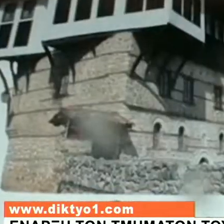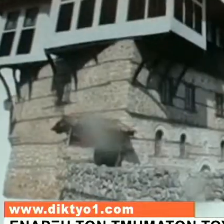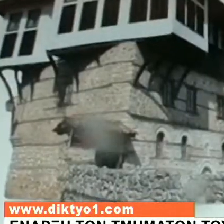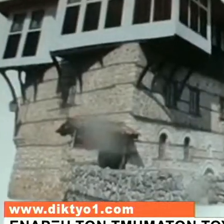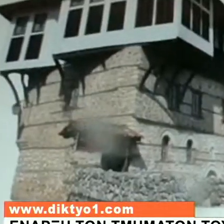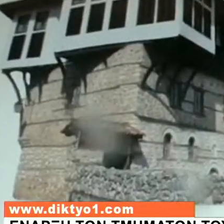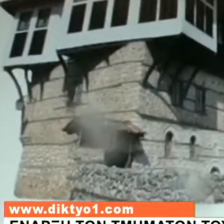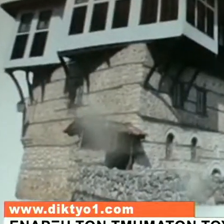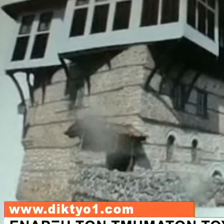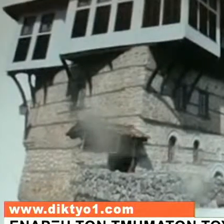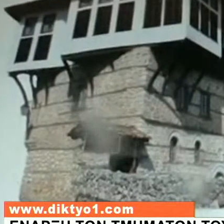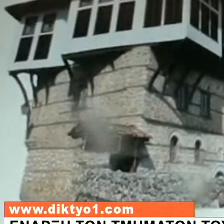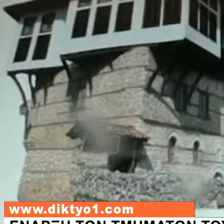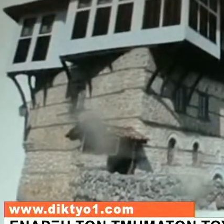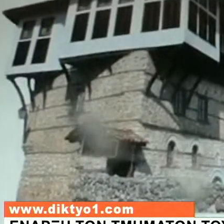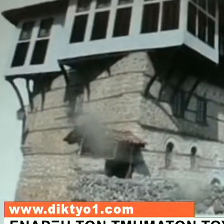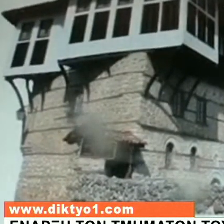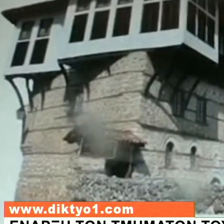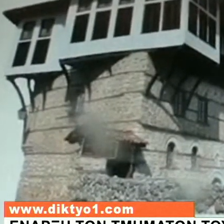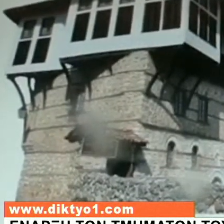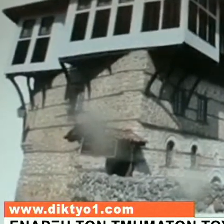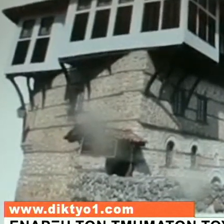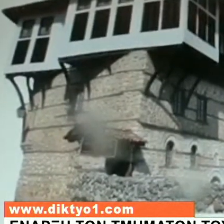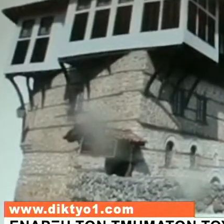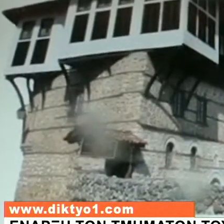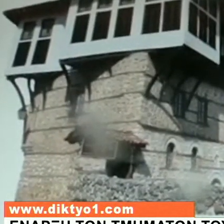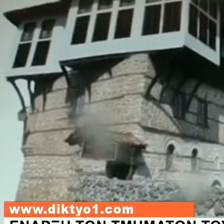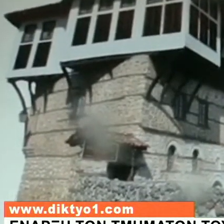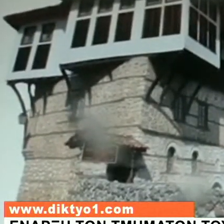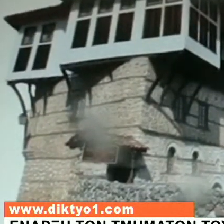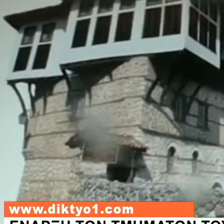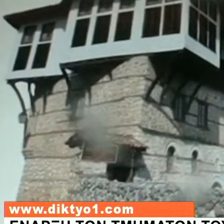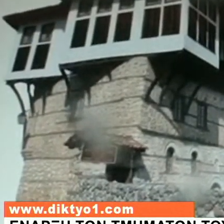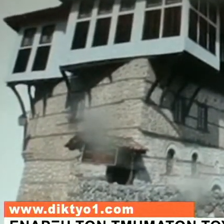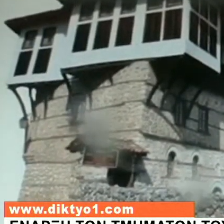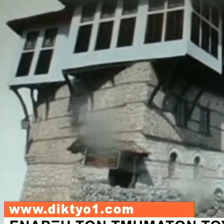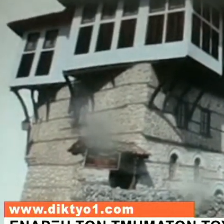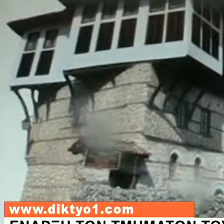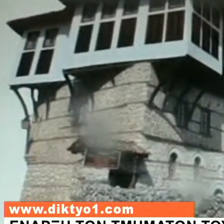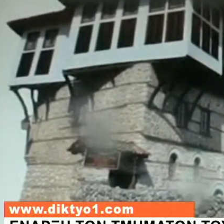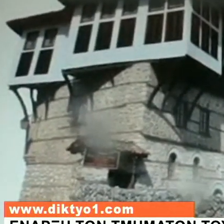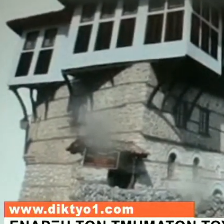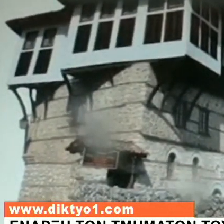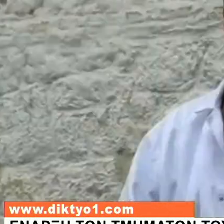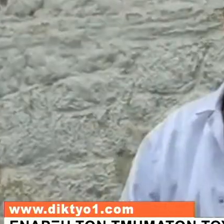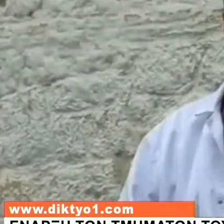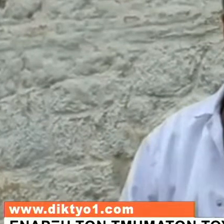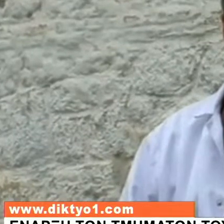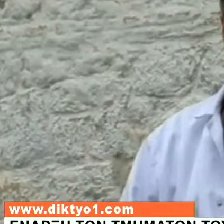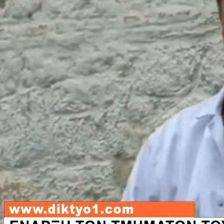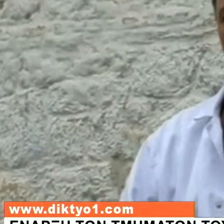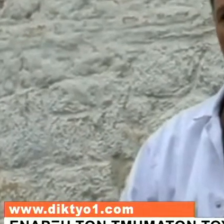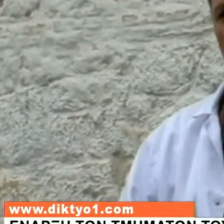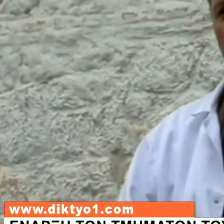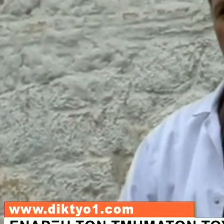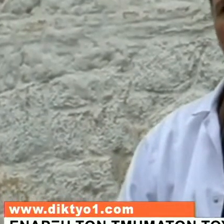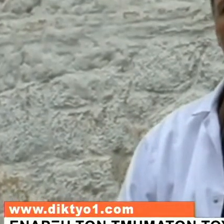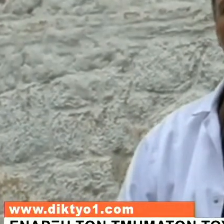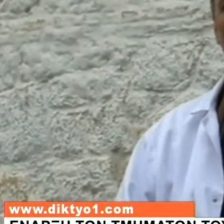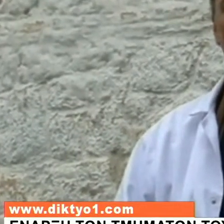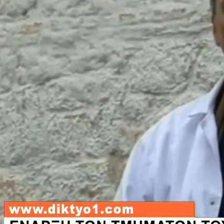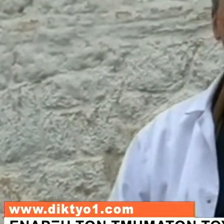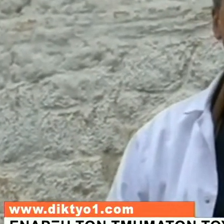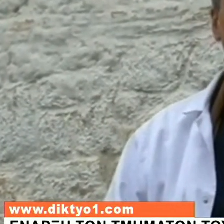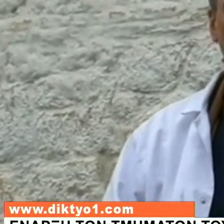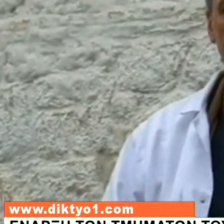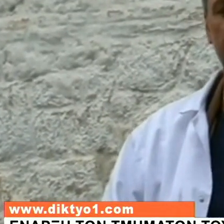έχει προγραμματιστεί για τις 4 Οκτωβρίου. Θα τηρηθούν αυστηρά τα υγειονομικά πρωτόκολλα. Μετά από μία